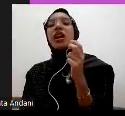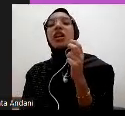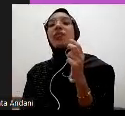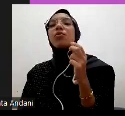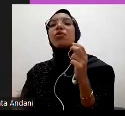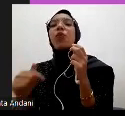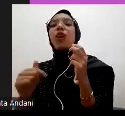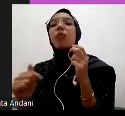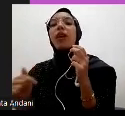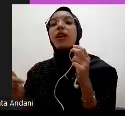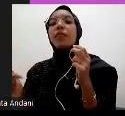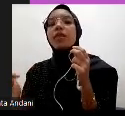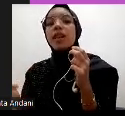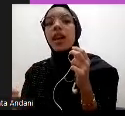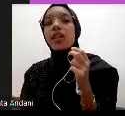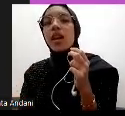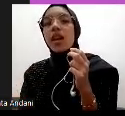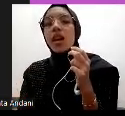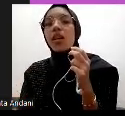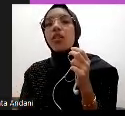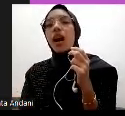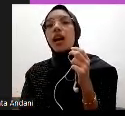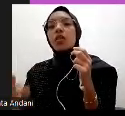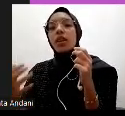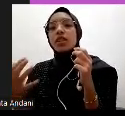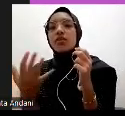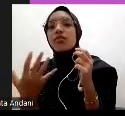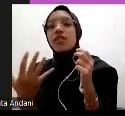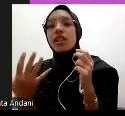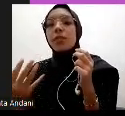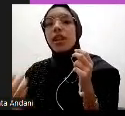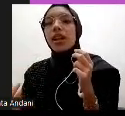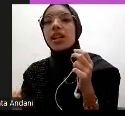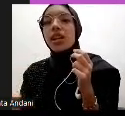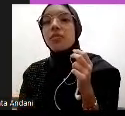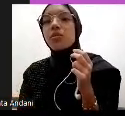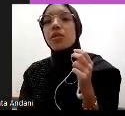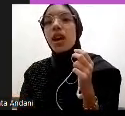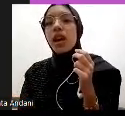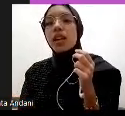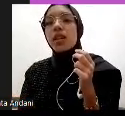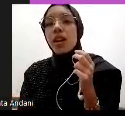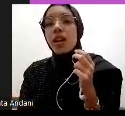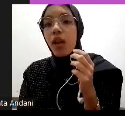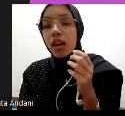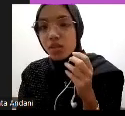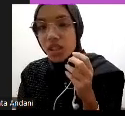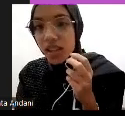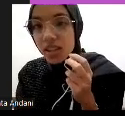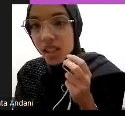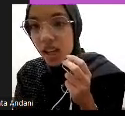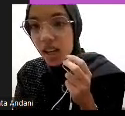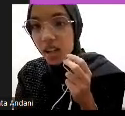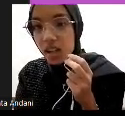selanjutnya 62,6% orang atau remaja di Filipina ini menggunakan